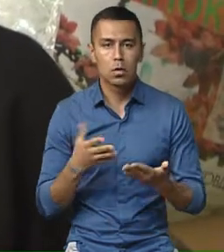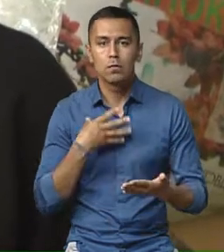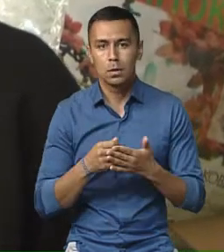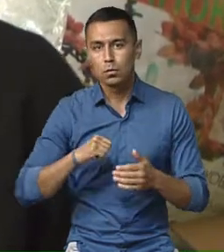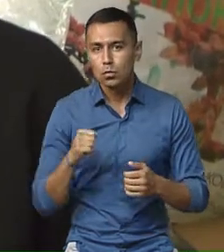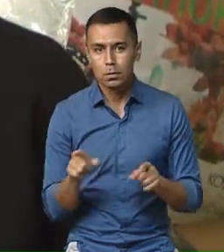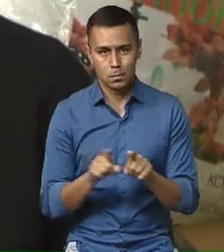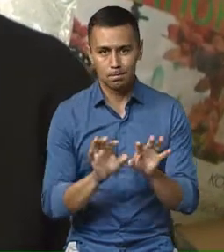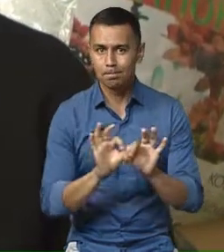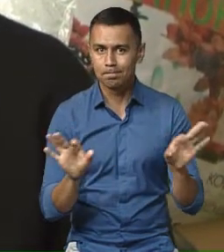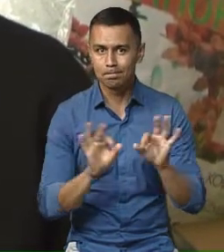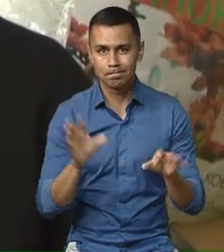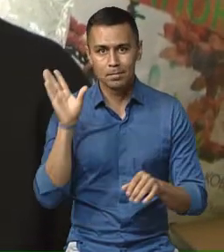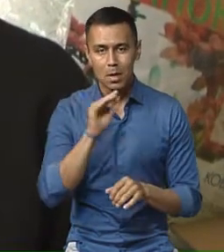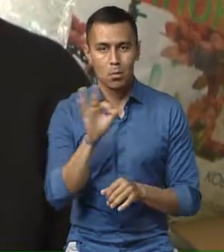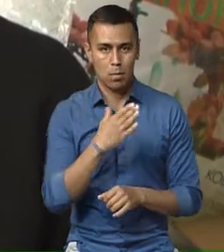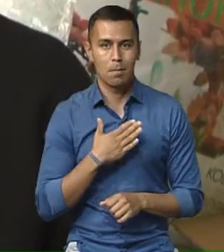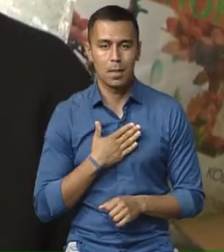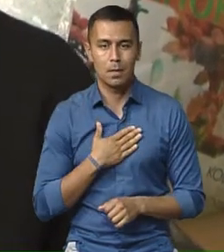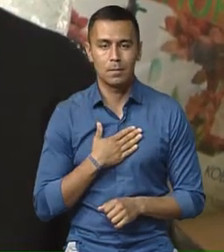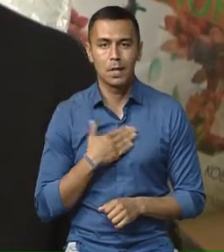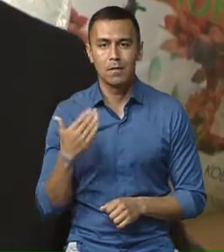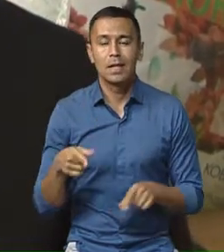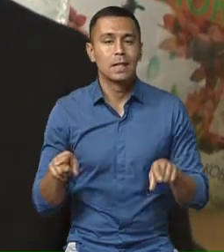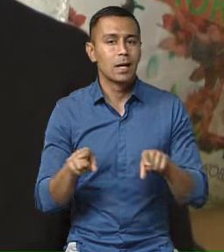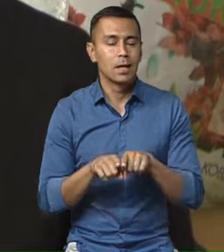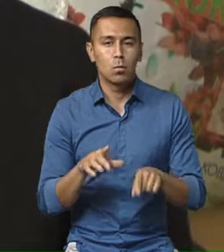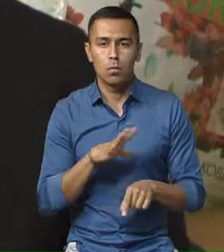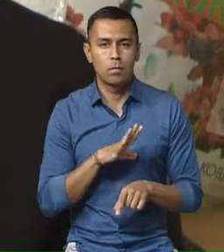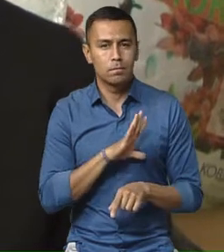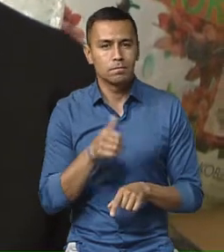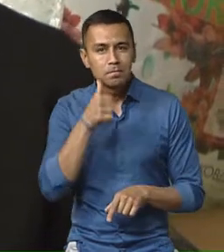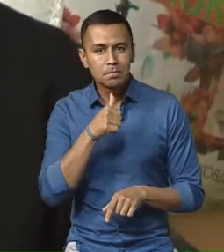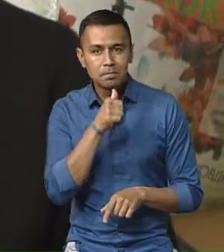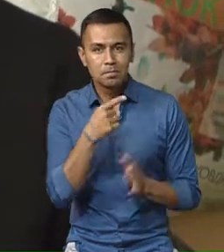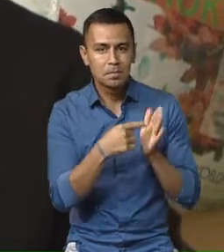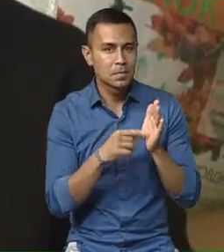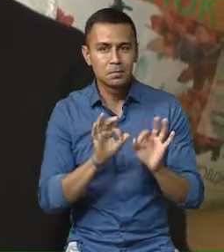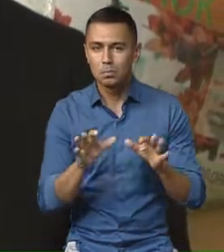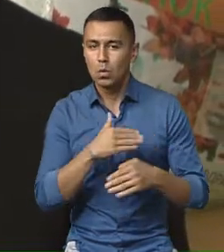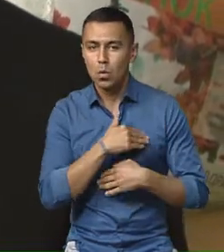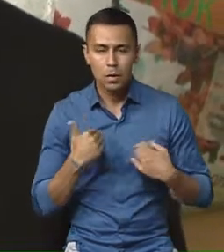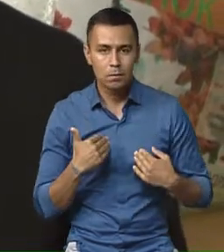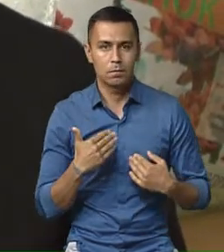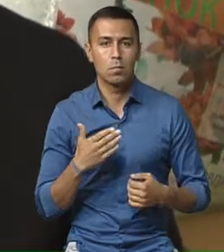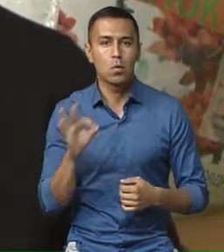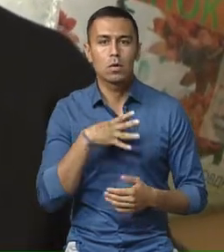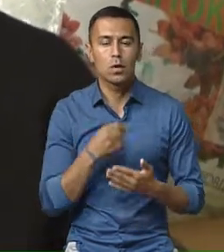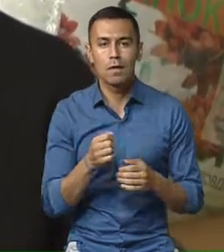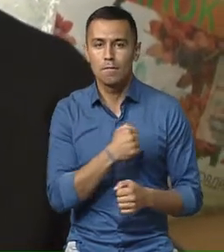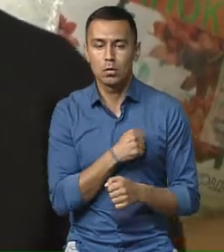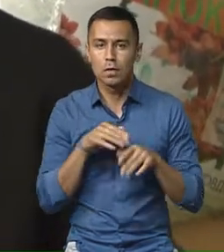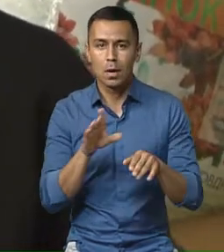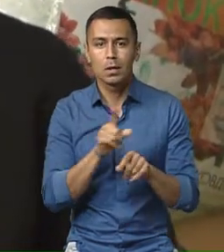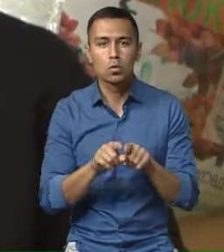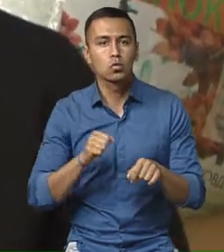друзям розповідав про мене. Він такий був, не ділився дуже ні зі мною про свої військові справи, ні з